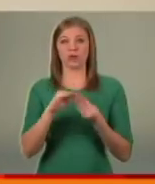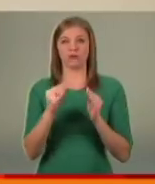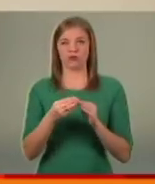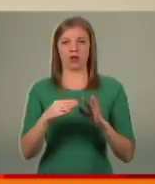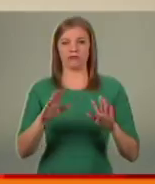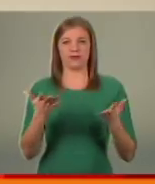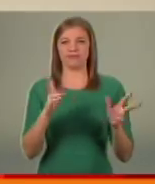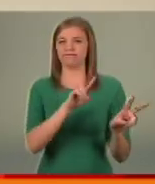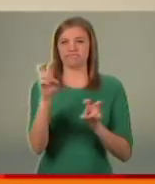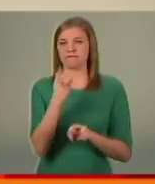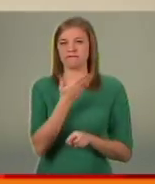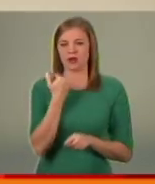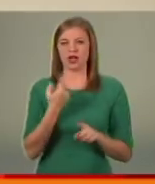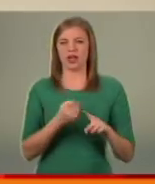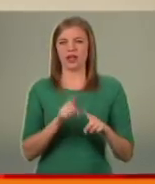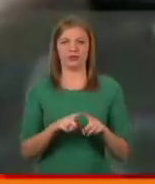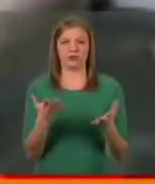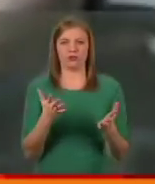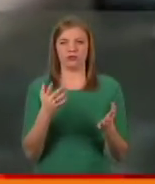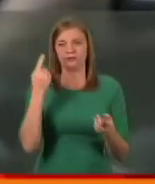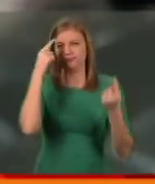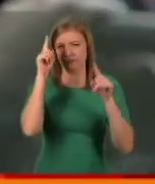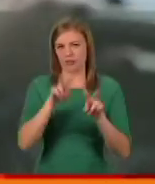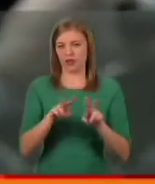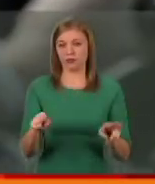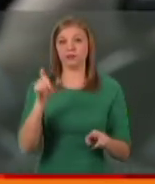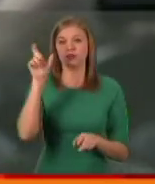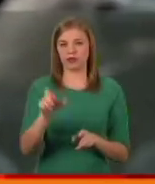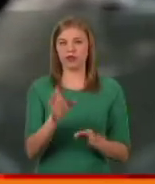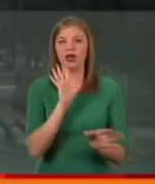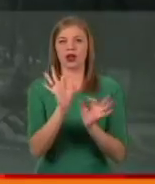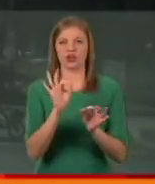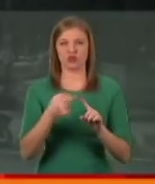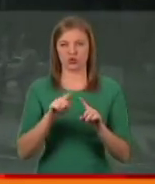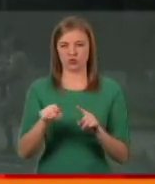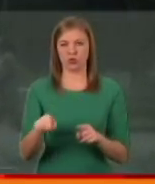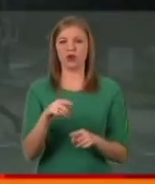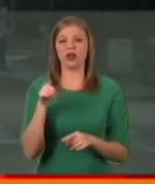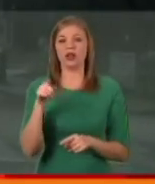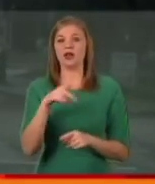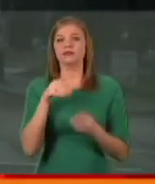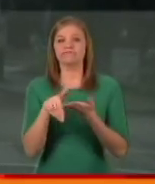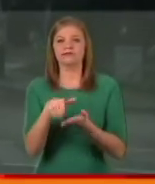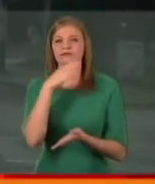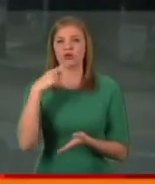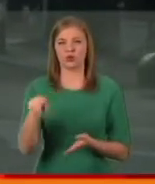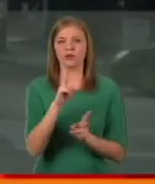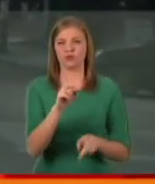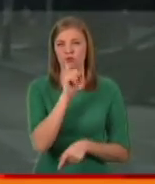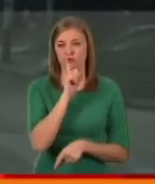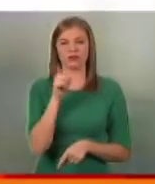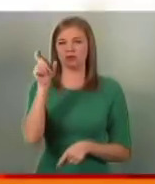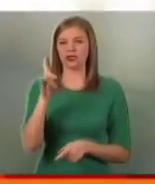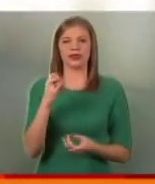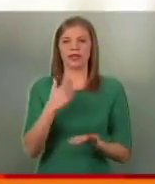лиця, це абстракція. Вона – речниця цього клопоту. Голос мільйонів, які мовчать. Хоча не